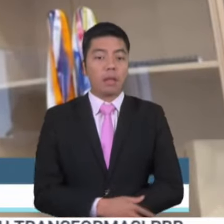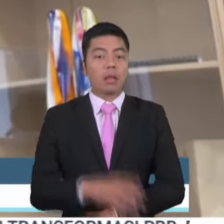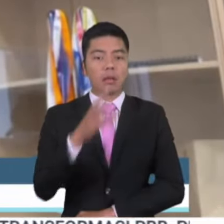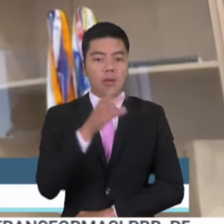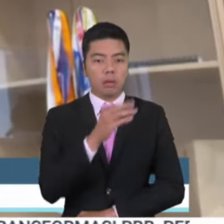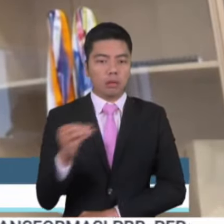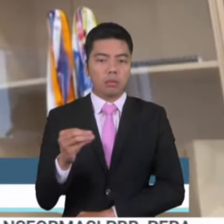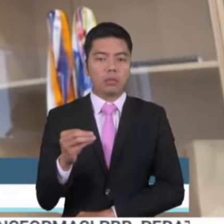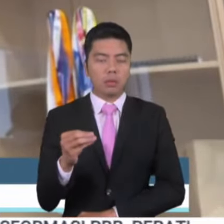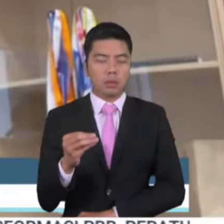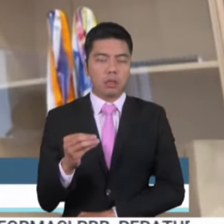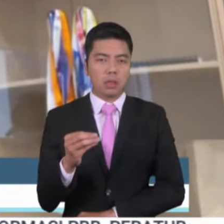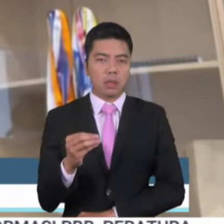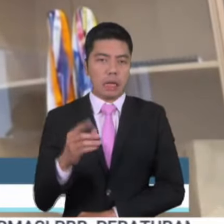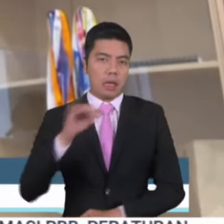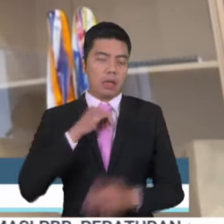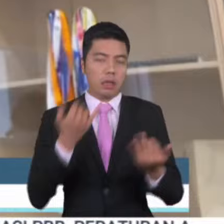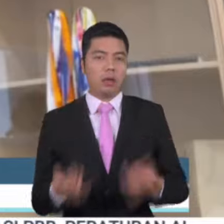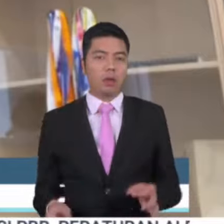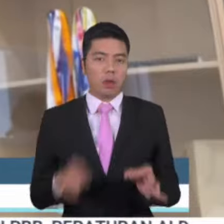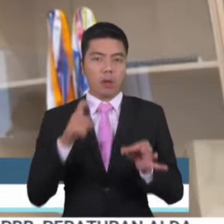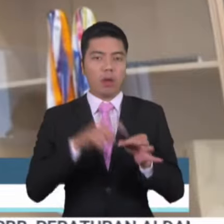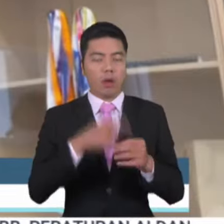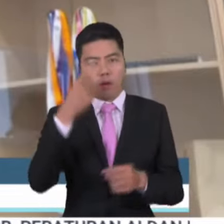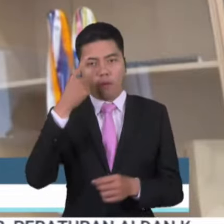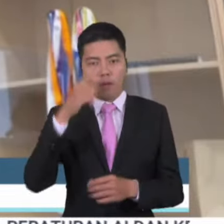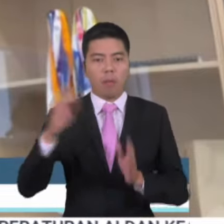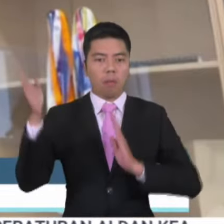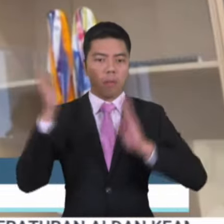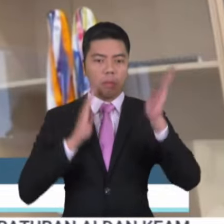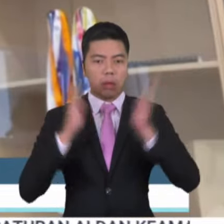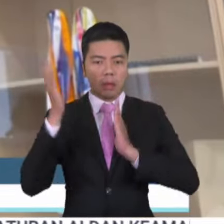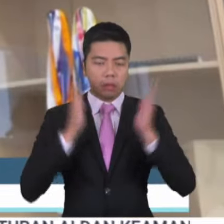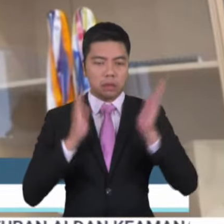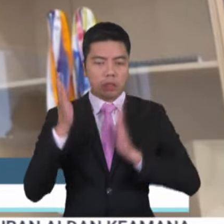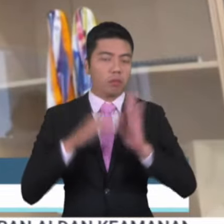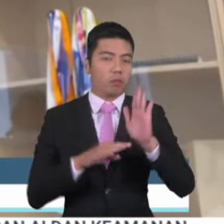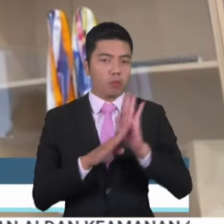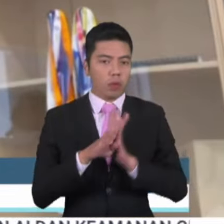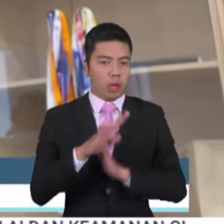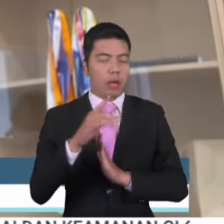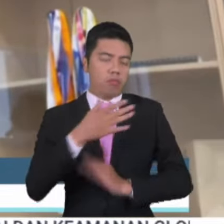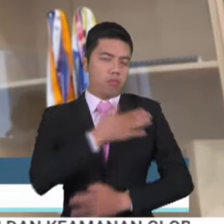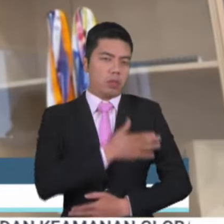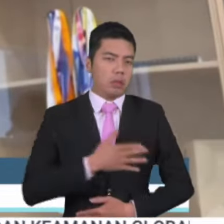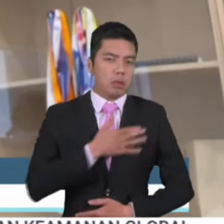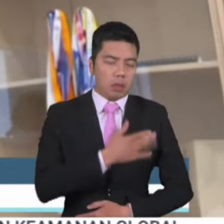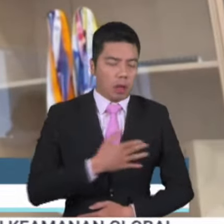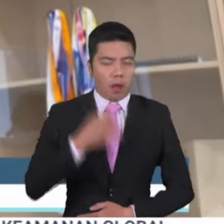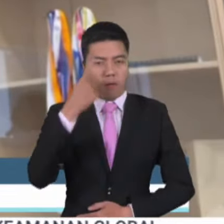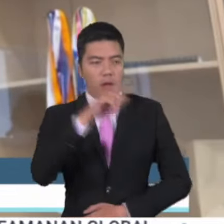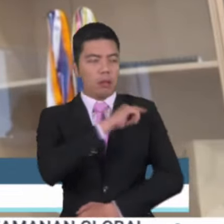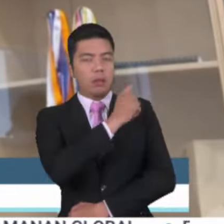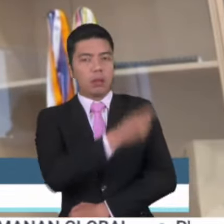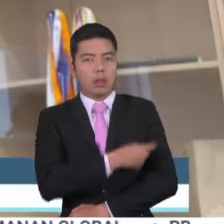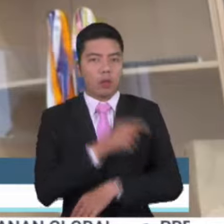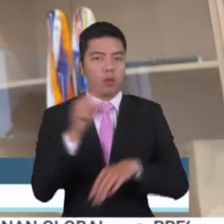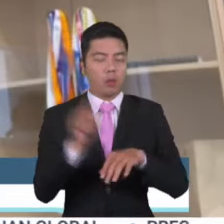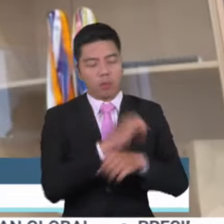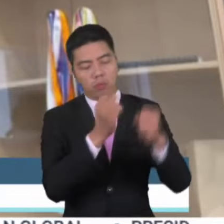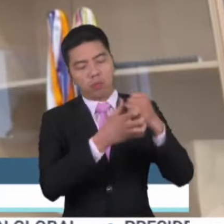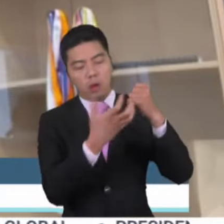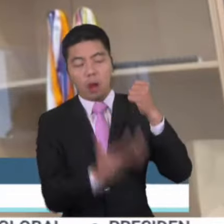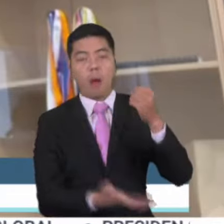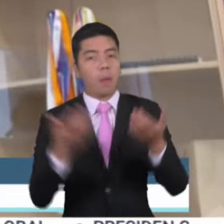Dan grid yang saling berkait ini membolehkan Malaysia mengimbangi permintaan tenaganya dengan bekalan